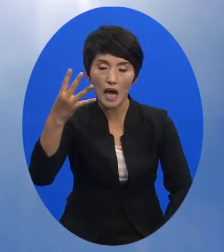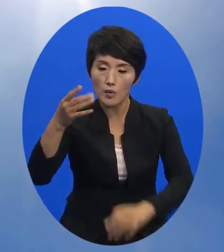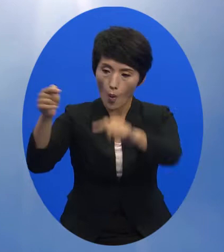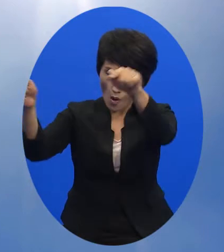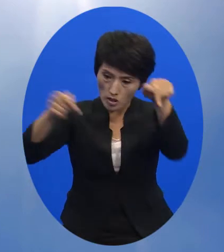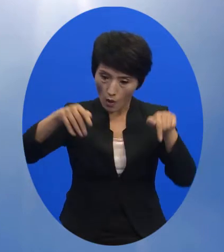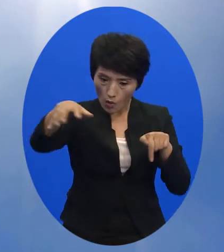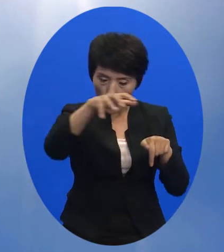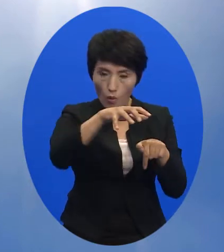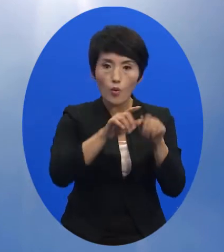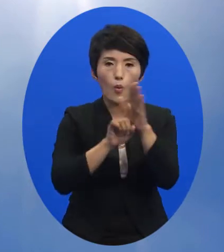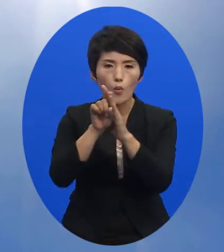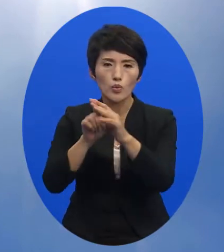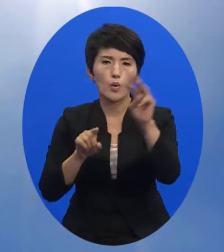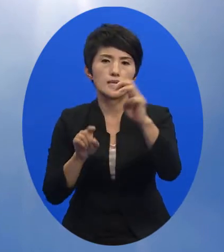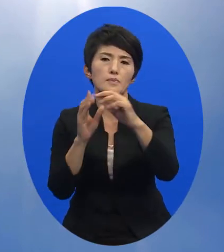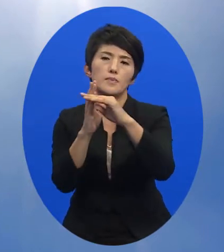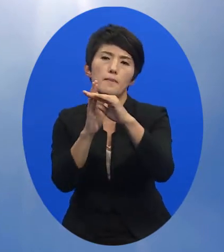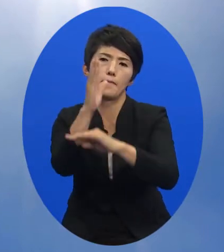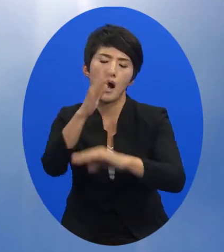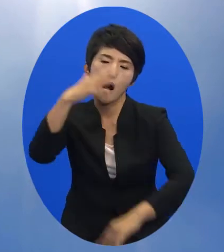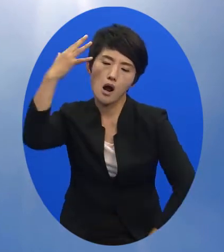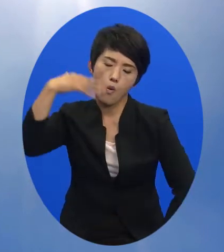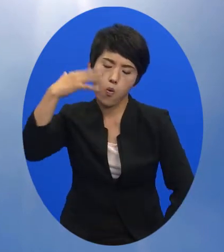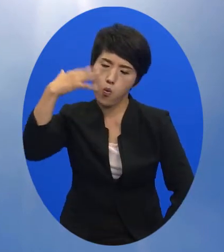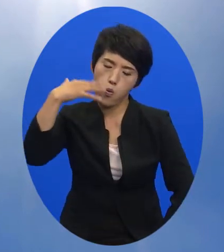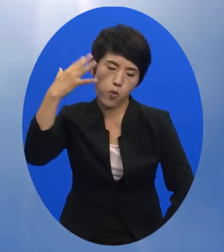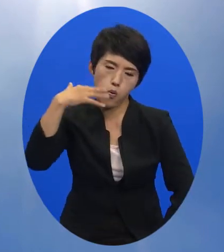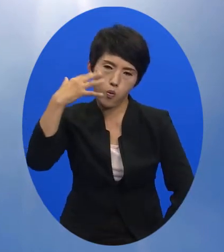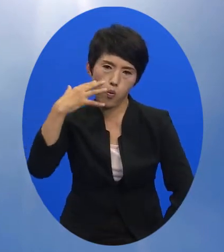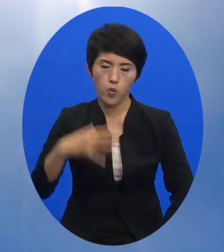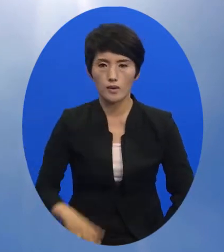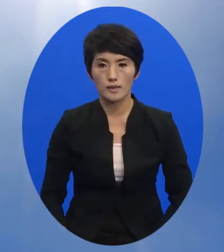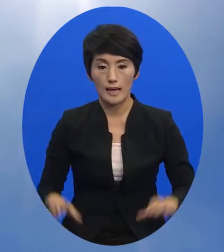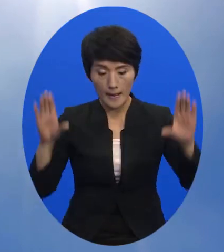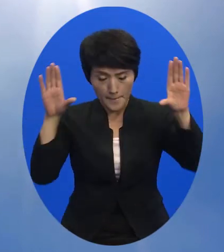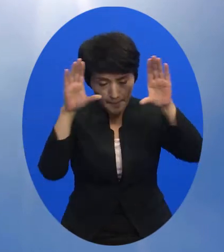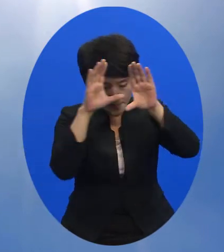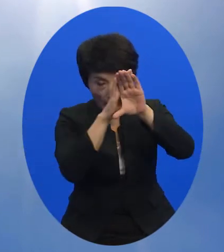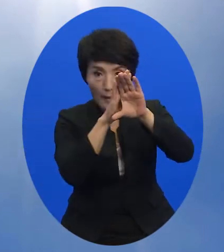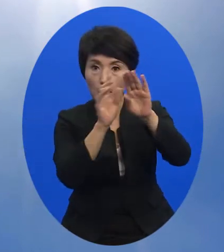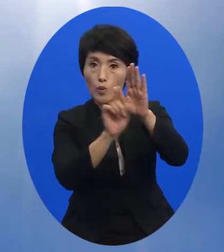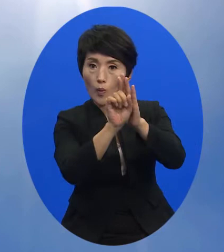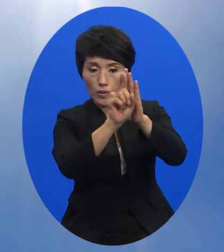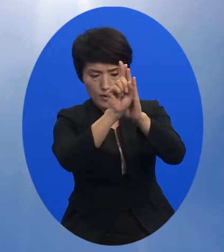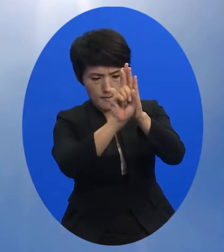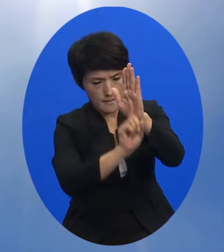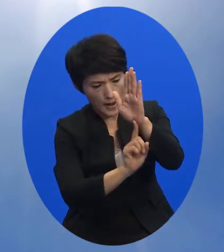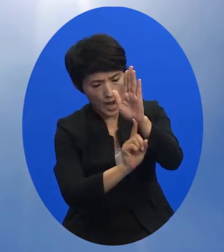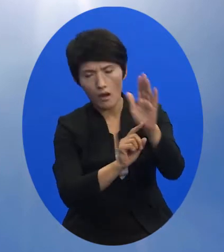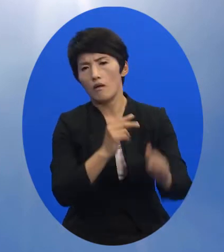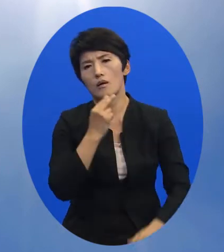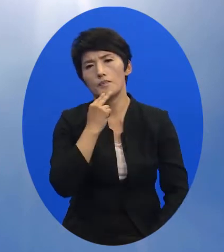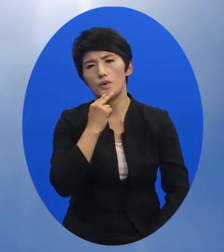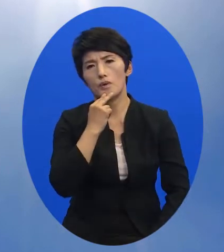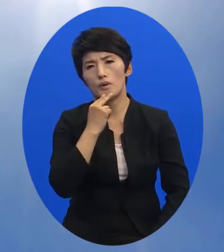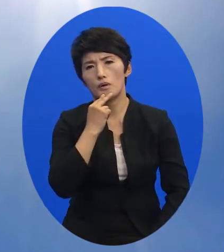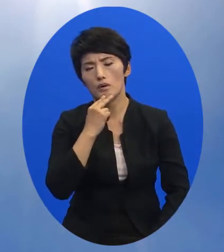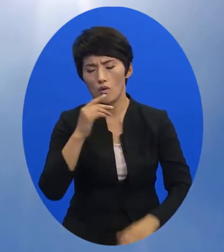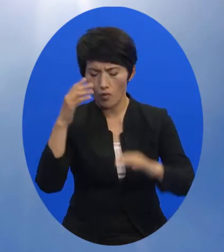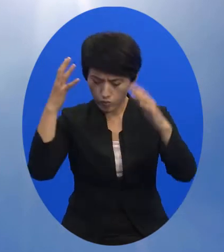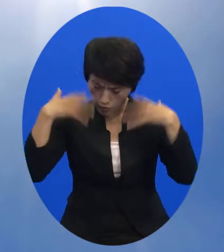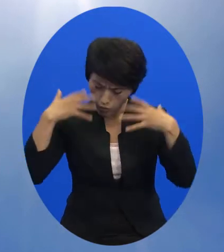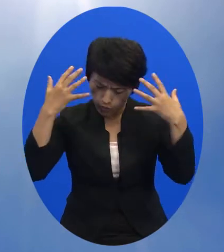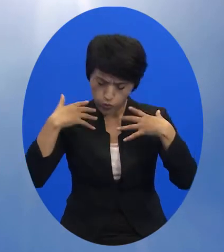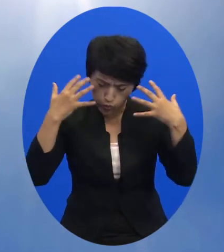전국적으로 30도를 웃돌겠습니다. 이런 한낮 더위도 문제지만 밤에도 기온이 쉽게 떨어지지 않을 것으로 보여서